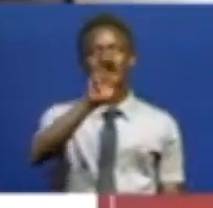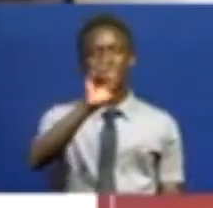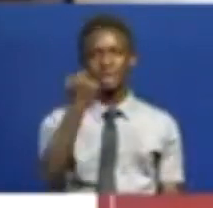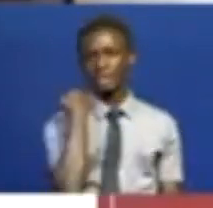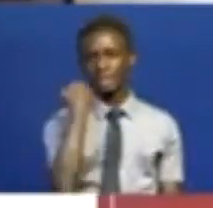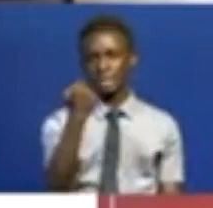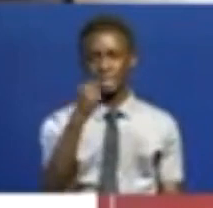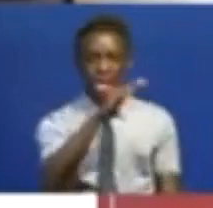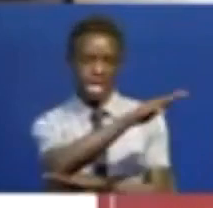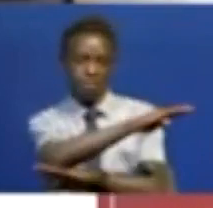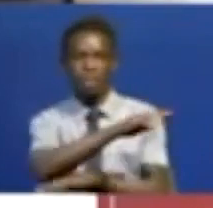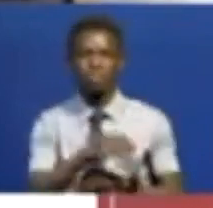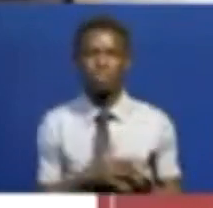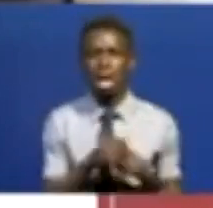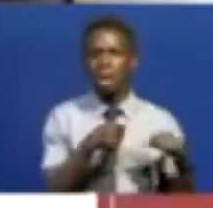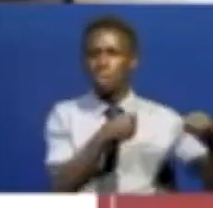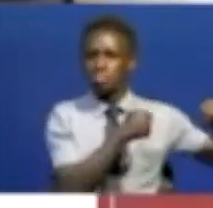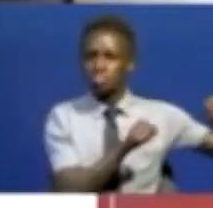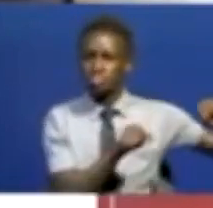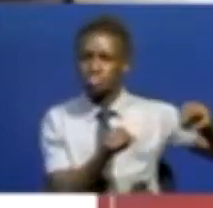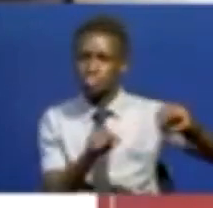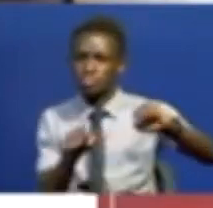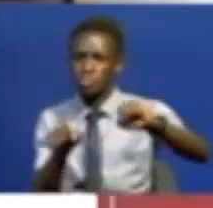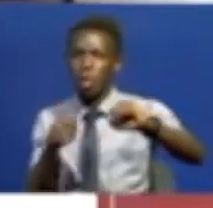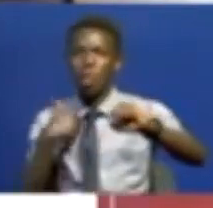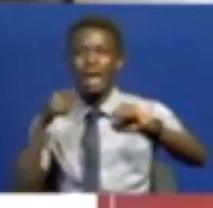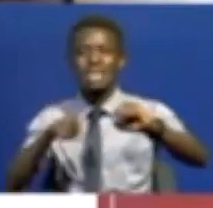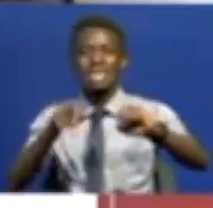Walienda, walikuwa na nia kufanya uhalifu pale Sineka,